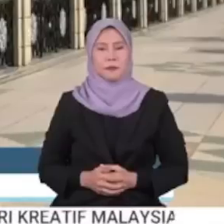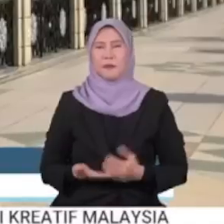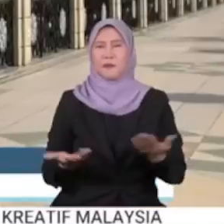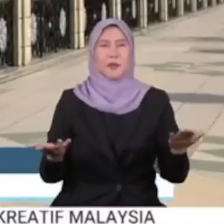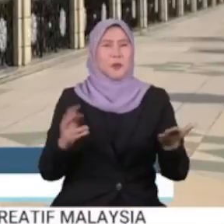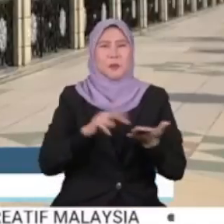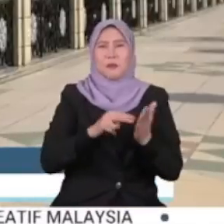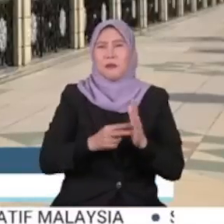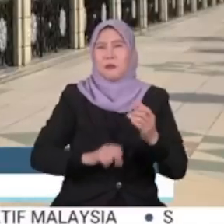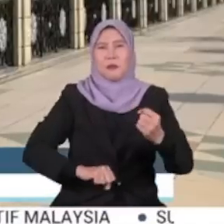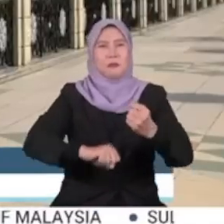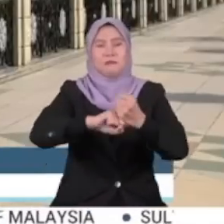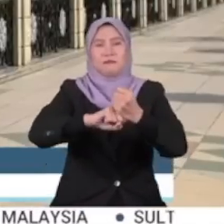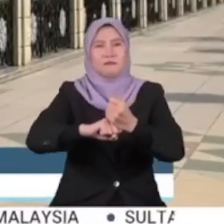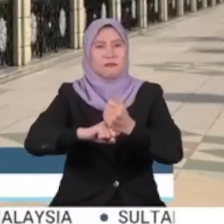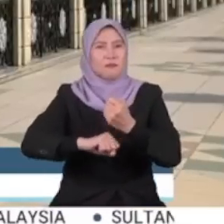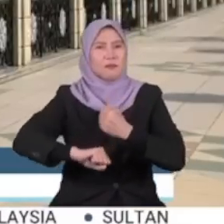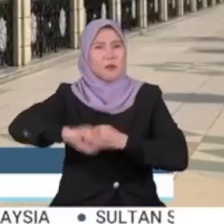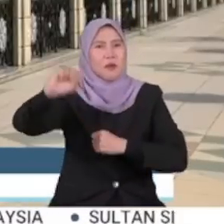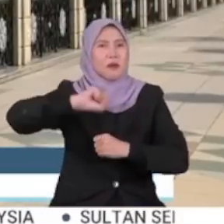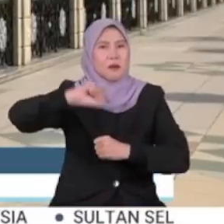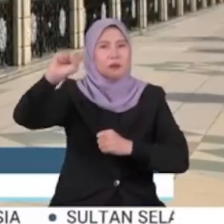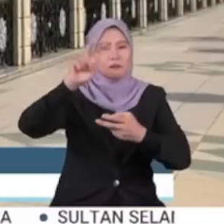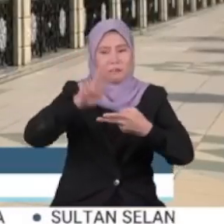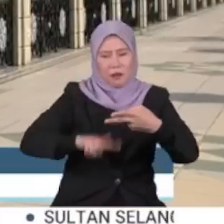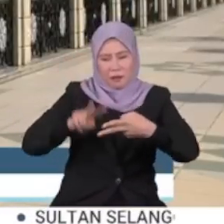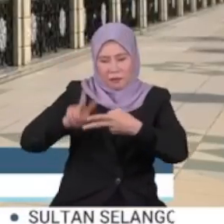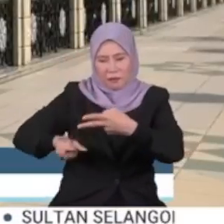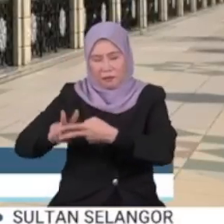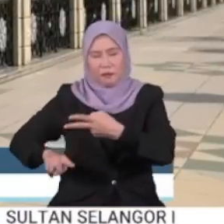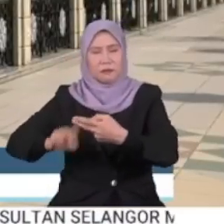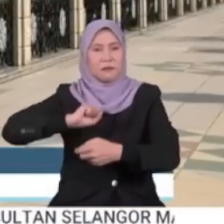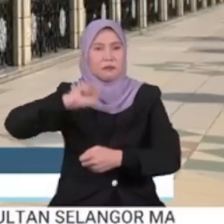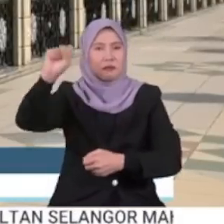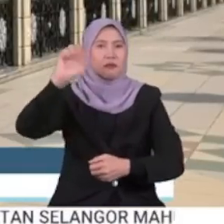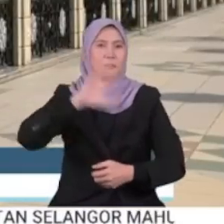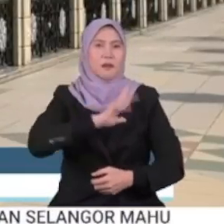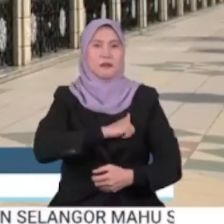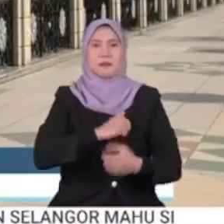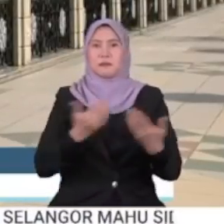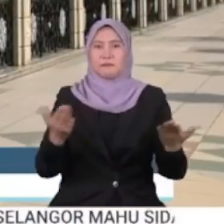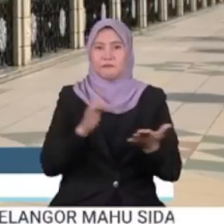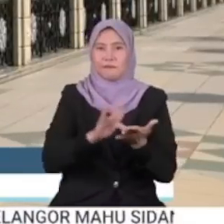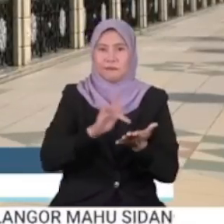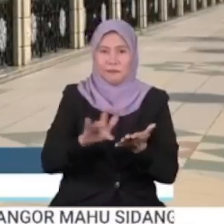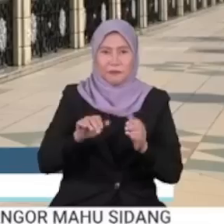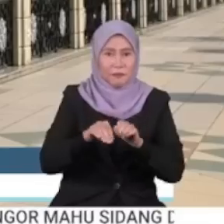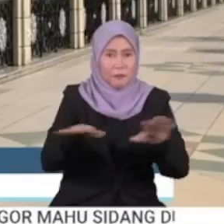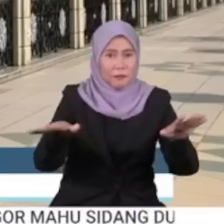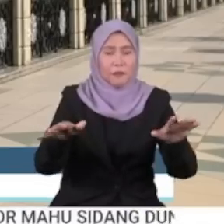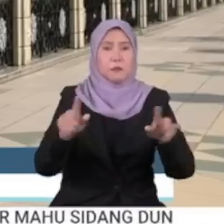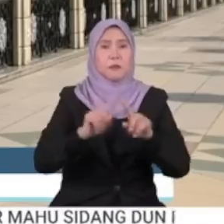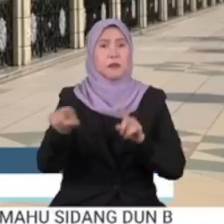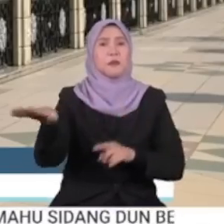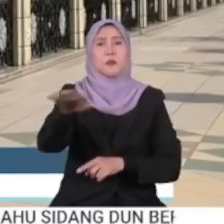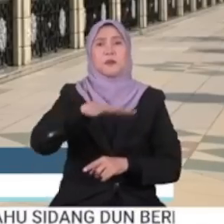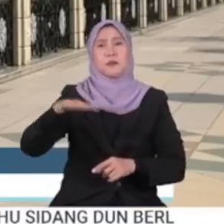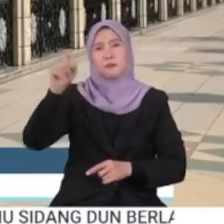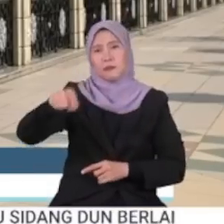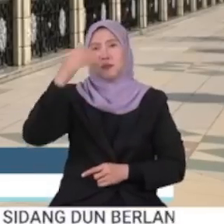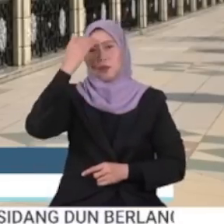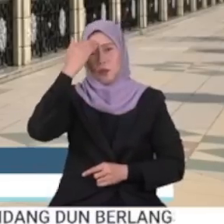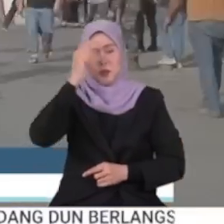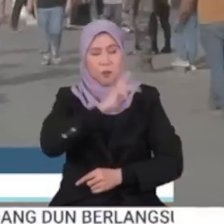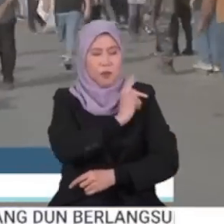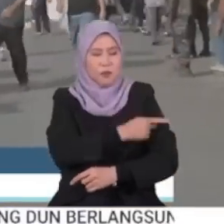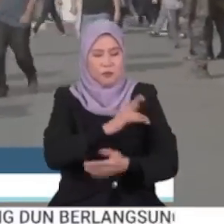Apalah makna solidariti setakat tanda pagar sahaja yang menjadi iringan hantaran di media sosial. Namun, anda kena sedar bahawa kuasa